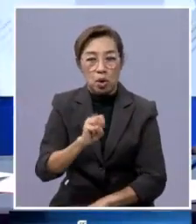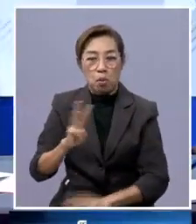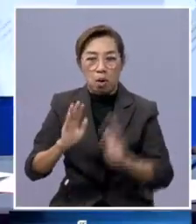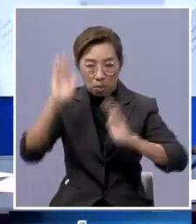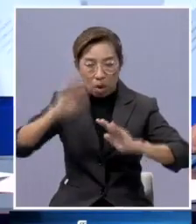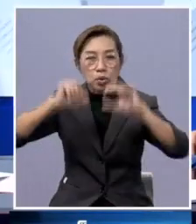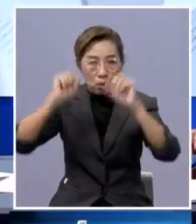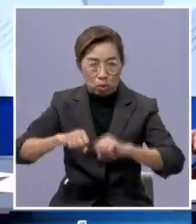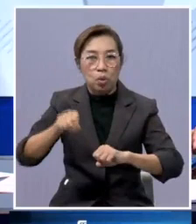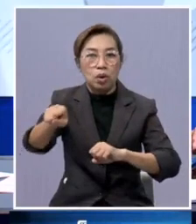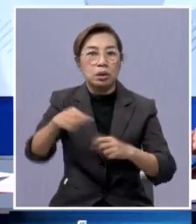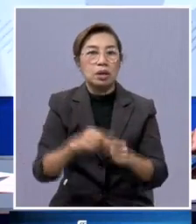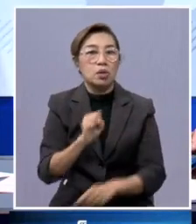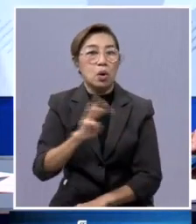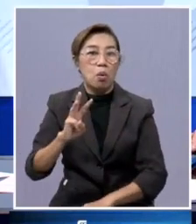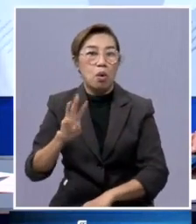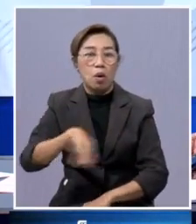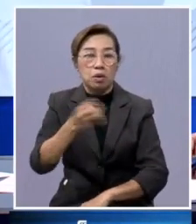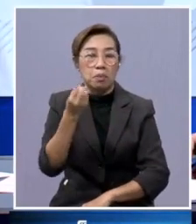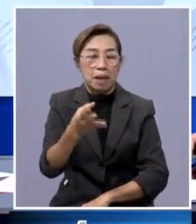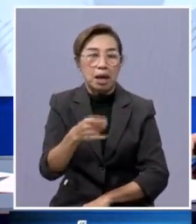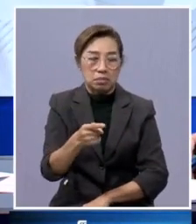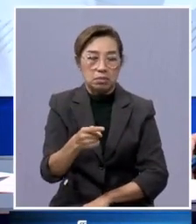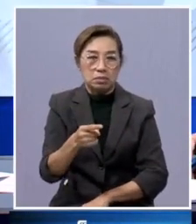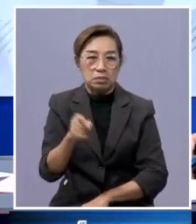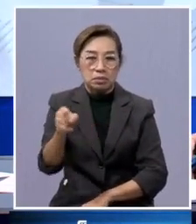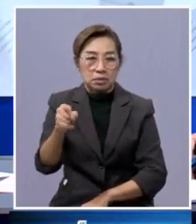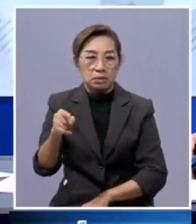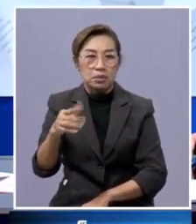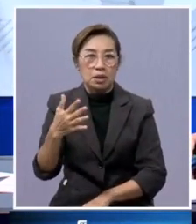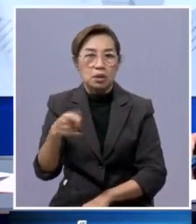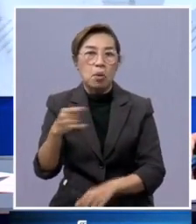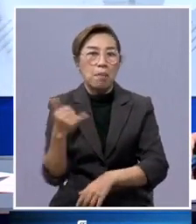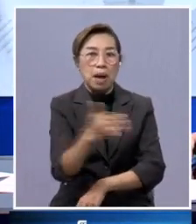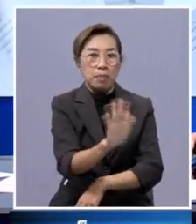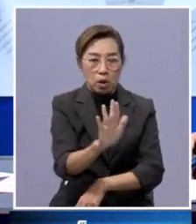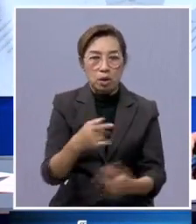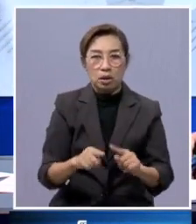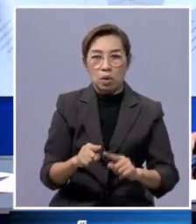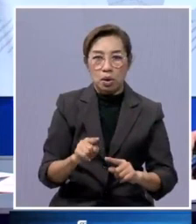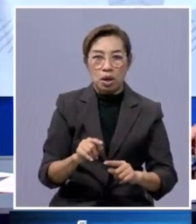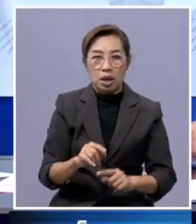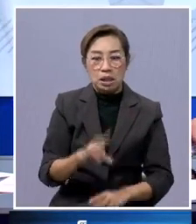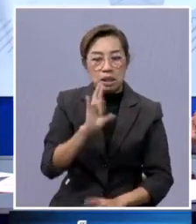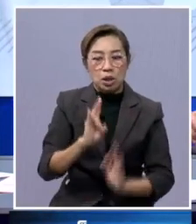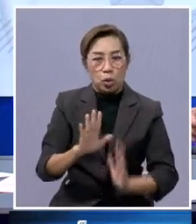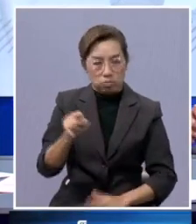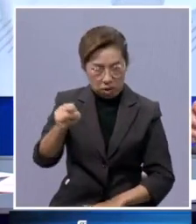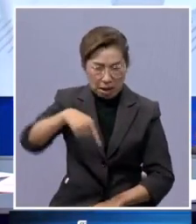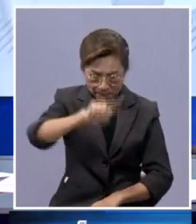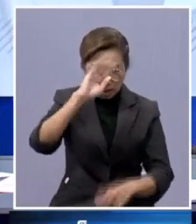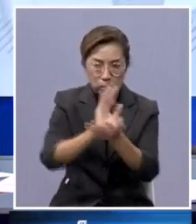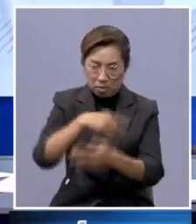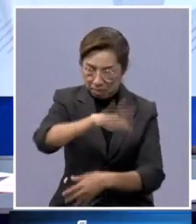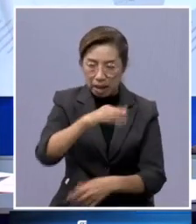มติออกมาซึ่งก็มติท่วมท้นนะครับมีไม่เห็นด้วยแค่ 4เห็นด้วย 1ไม่เห็นด้วย 7นะครับแล้วก็เห็น